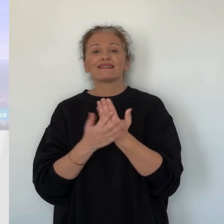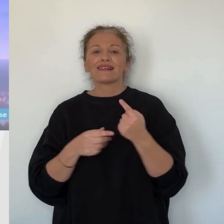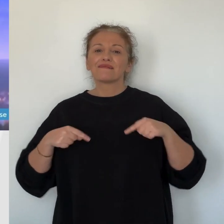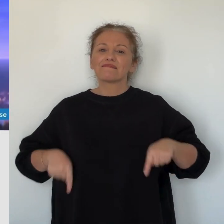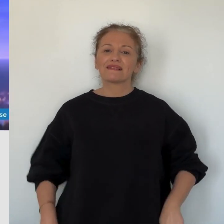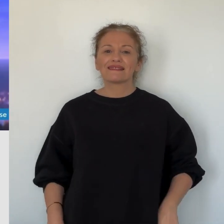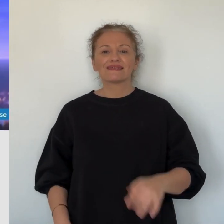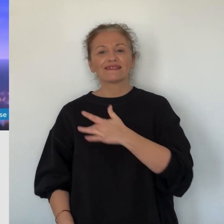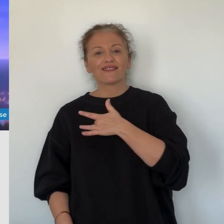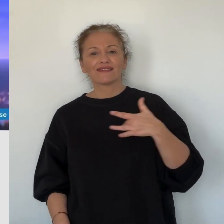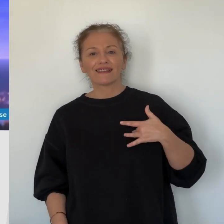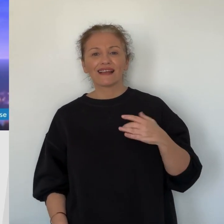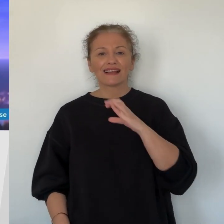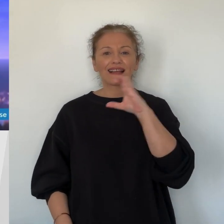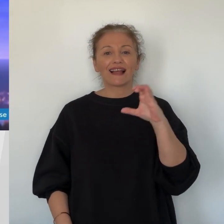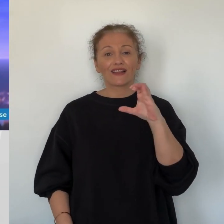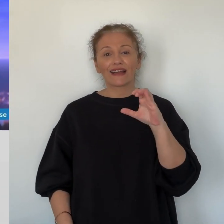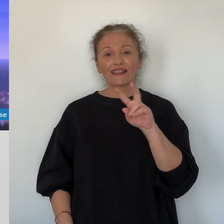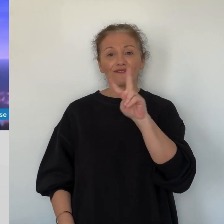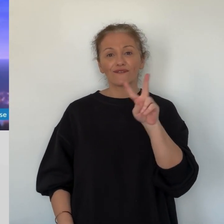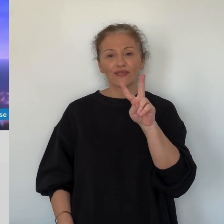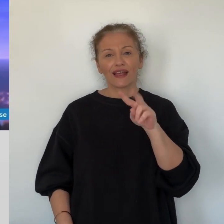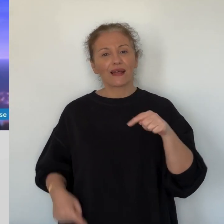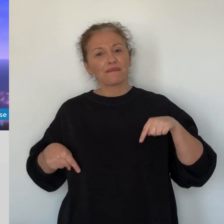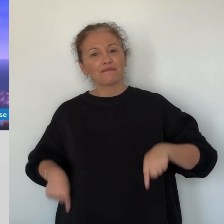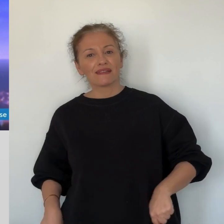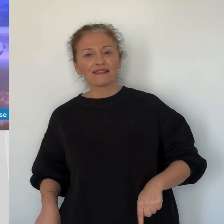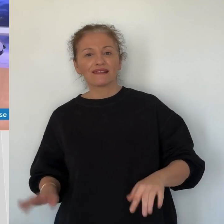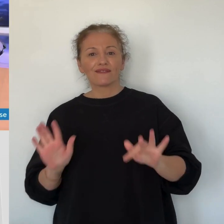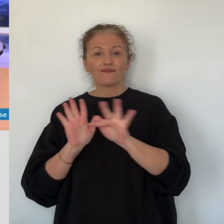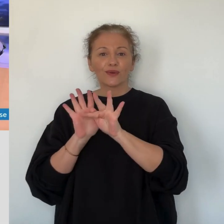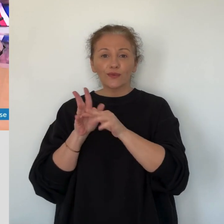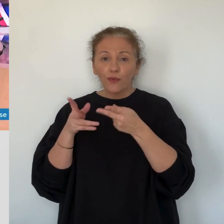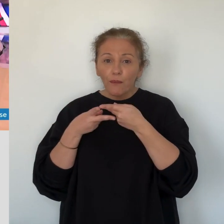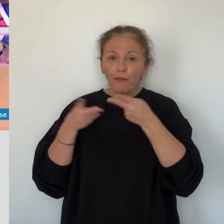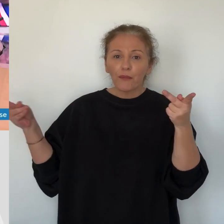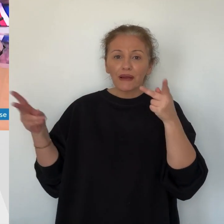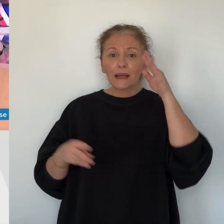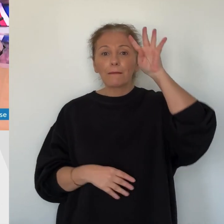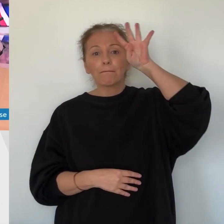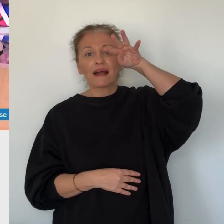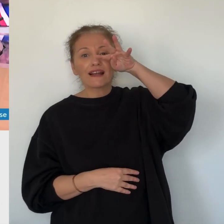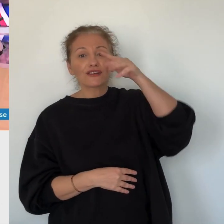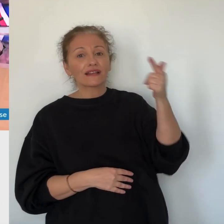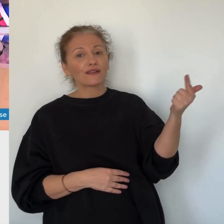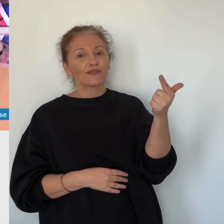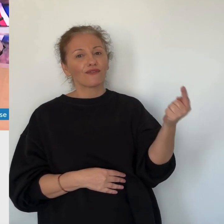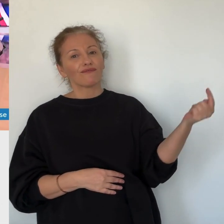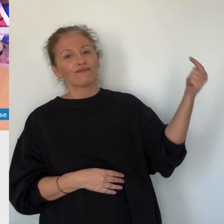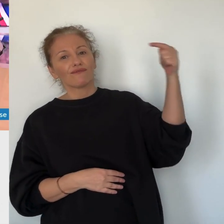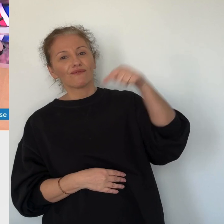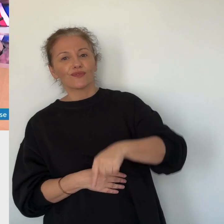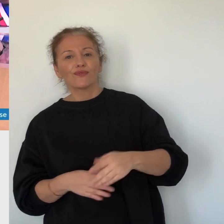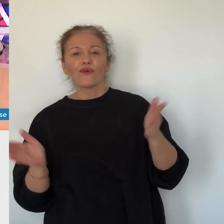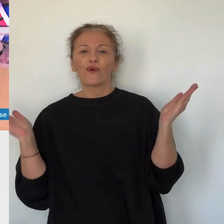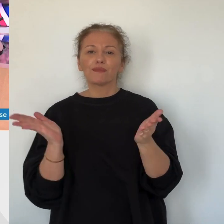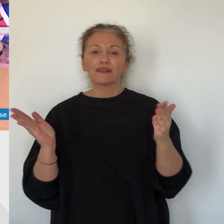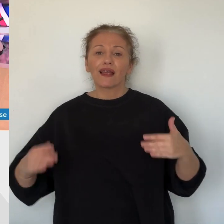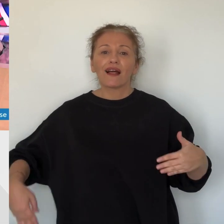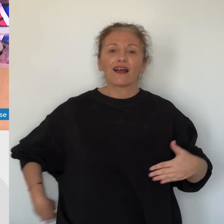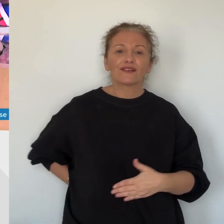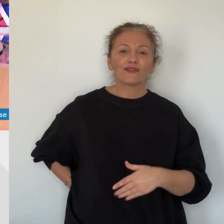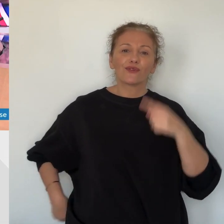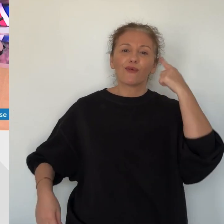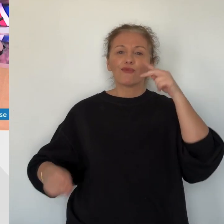Vous le disiez en titre, Catherine Vautrin, la ministre de la Santé, était accompagnée de Laurent Marcangeli, le ministre de la Fonction publique, pour inaugurer officiellement ce